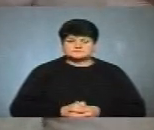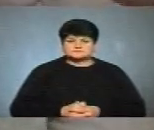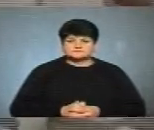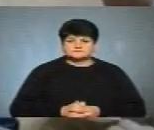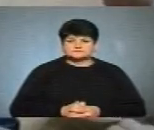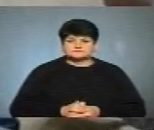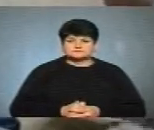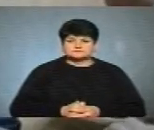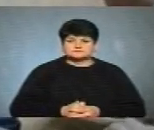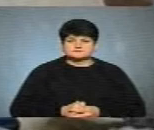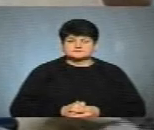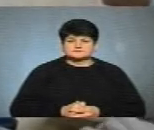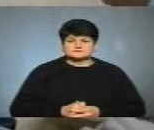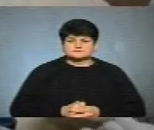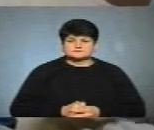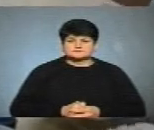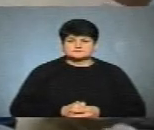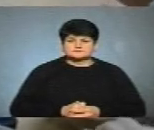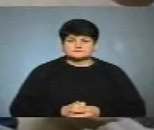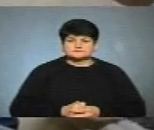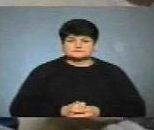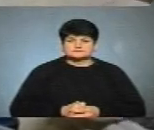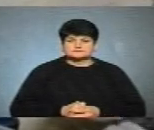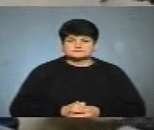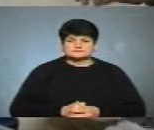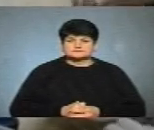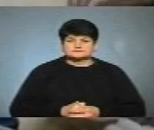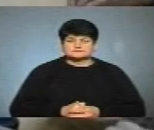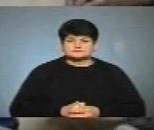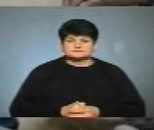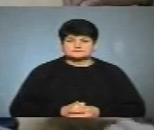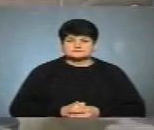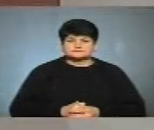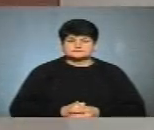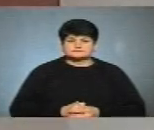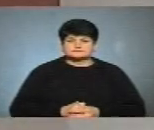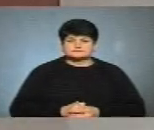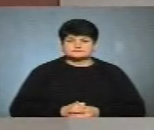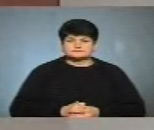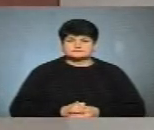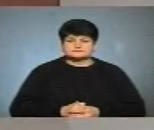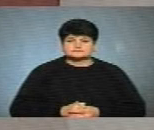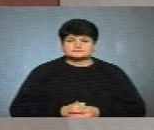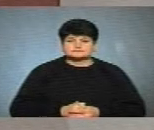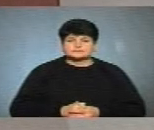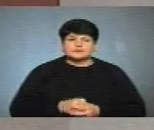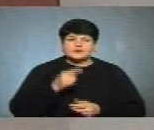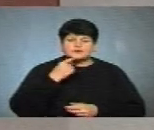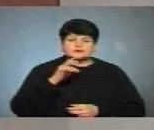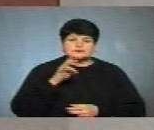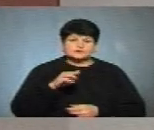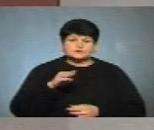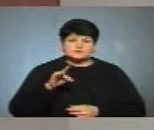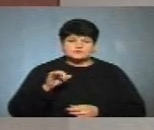Марта Журавель. Новини на Суспільному. Тернопіль. Один раз робили з паперу, другий... За словами Нелі